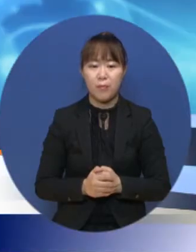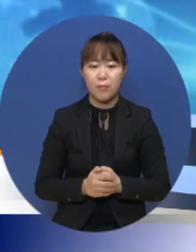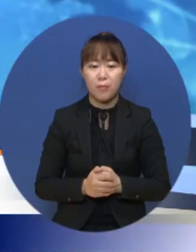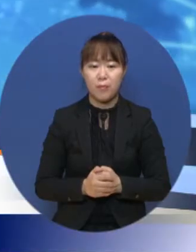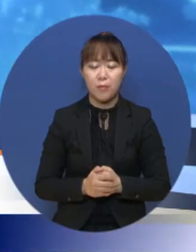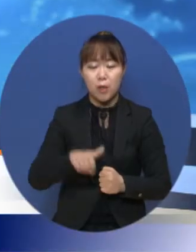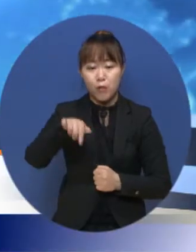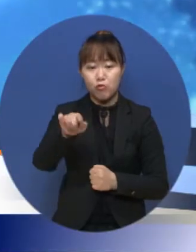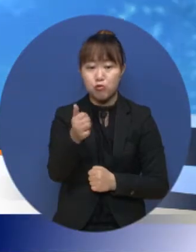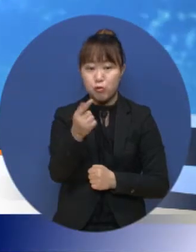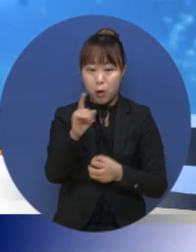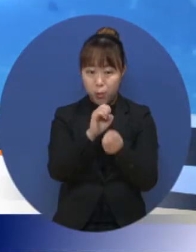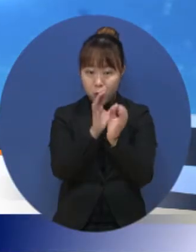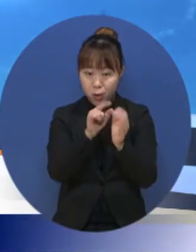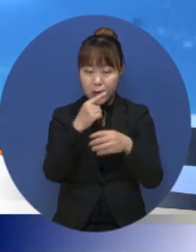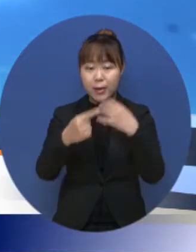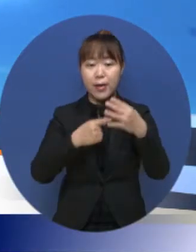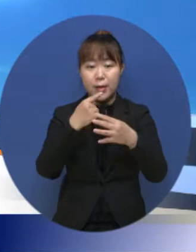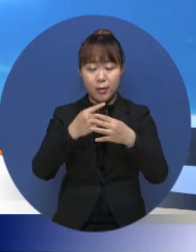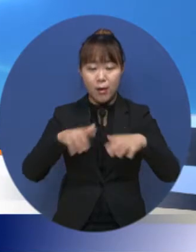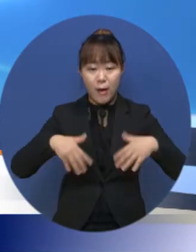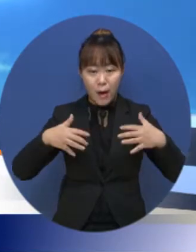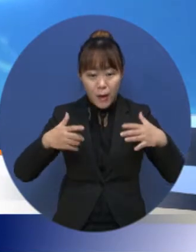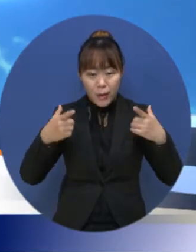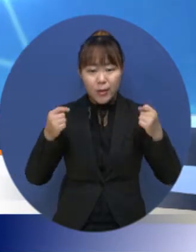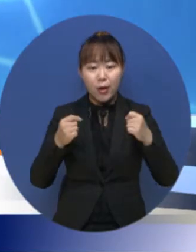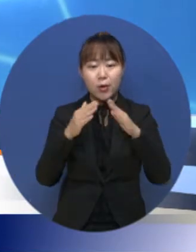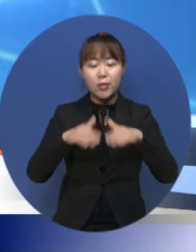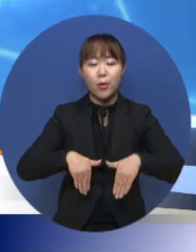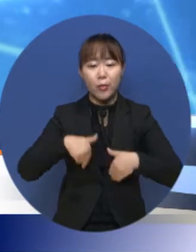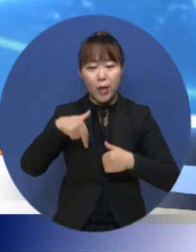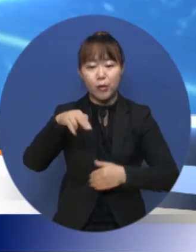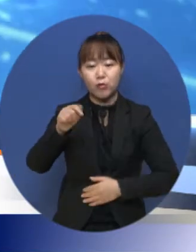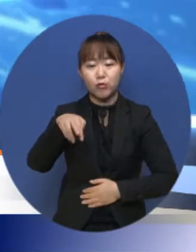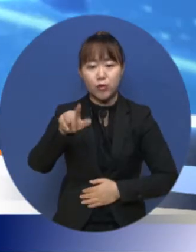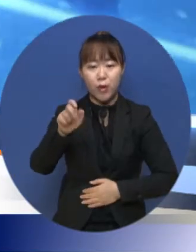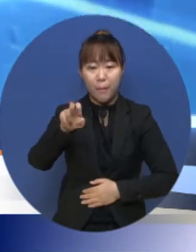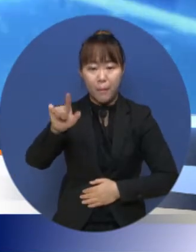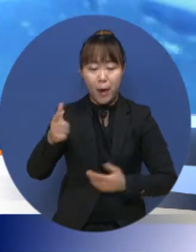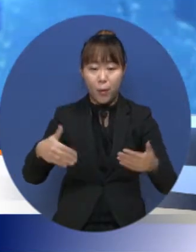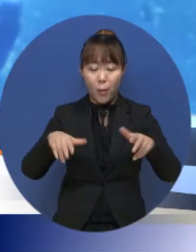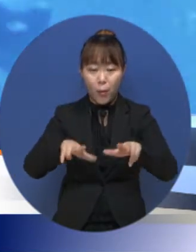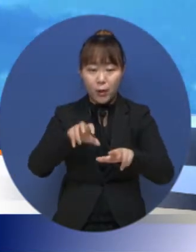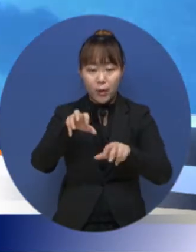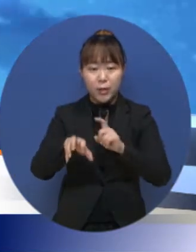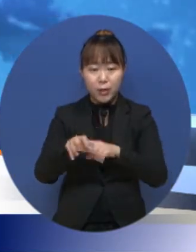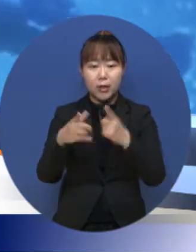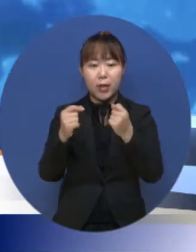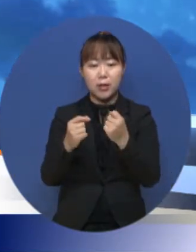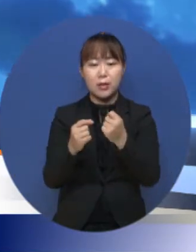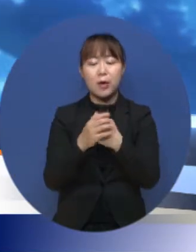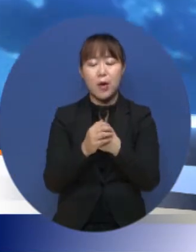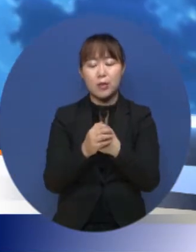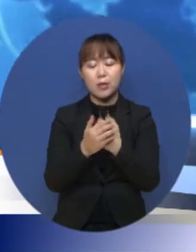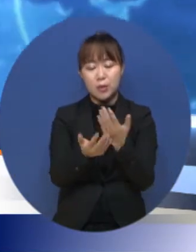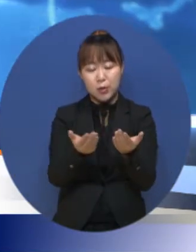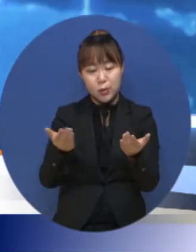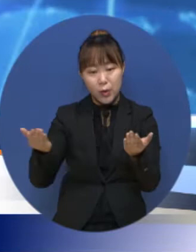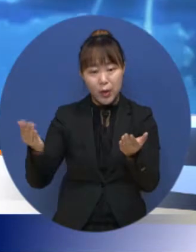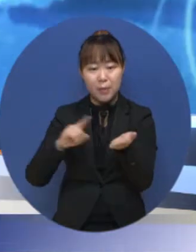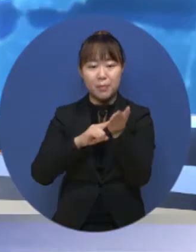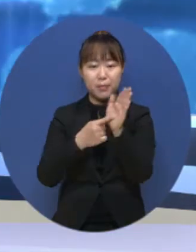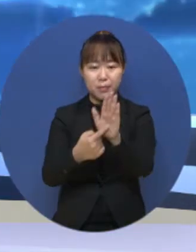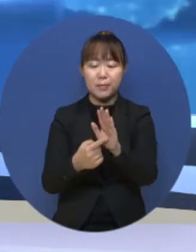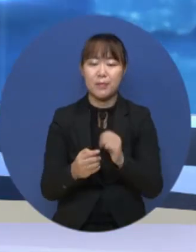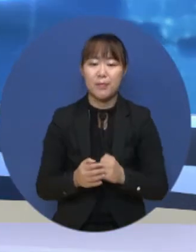국화의 계절 가을을 맞아 전남 순천만 국가정원에서 국화 분재 전시회가 개최됐습니다. 보도에 이영춘